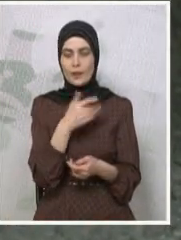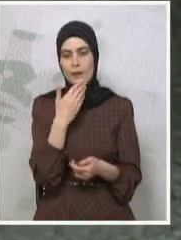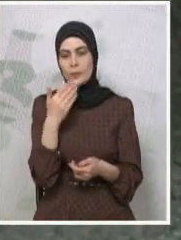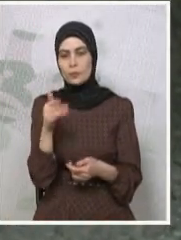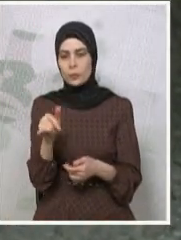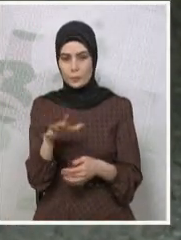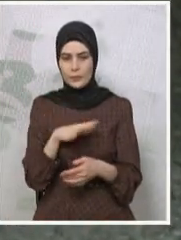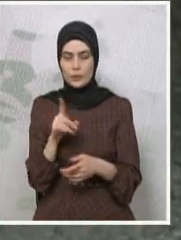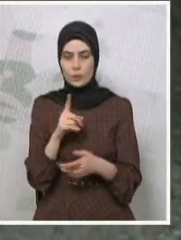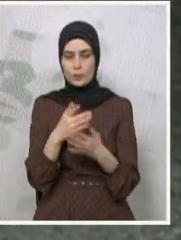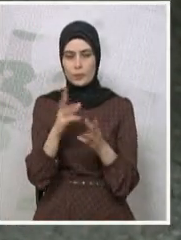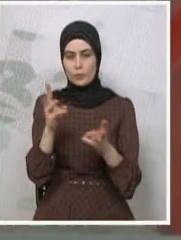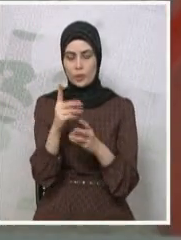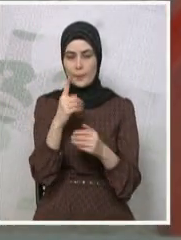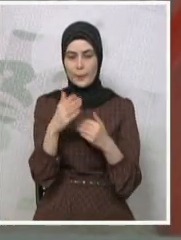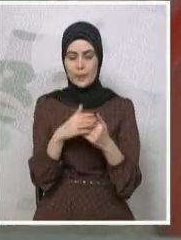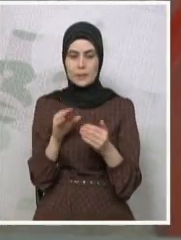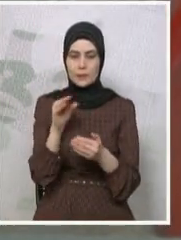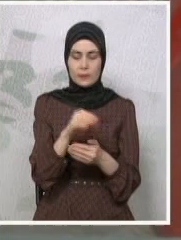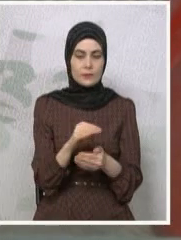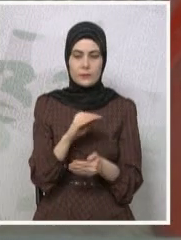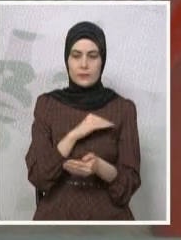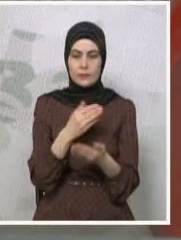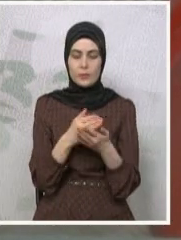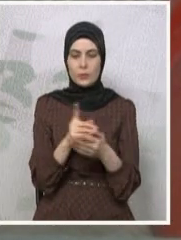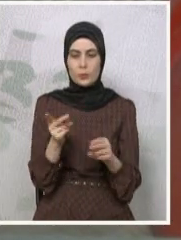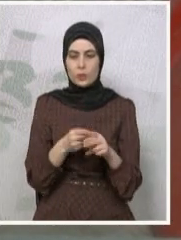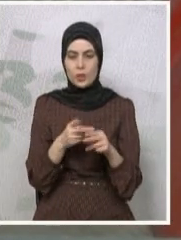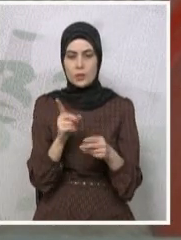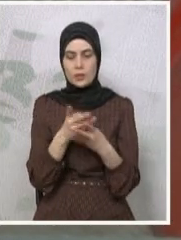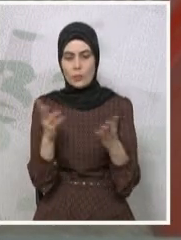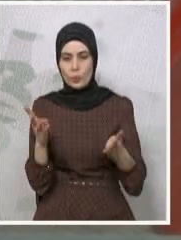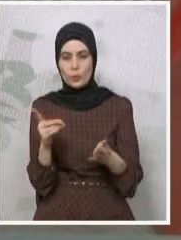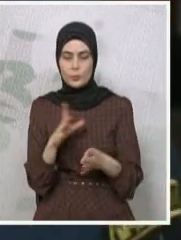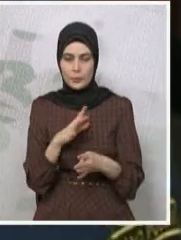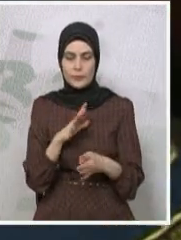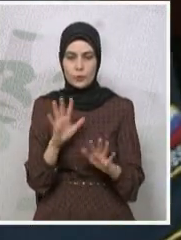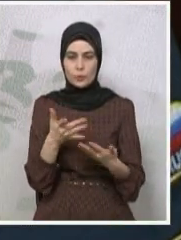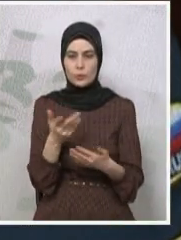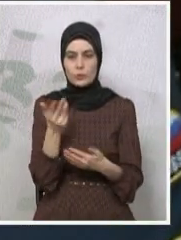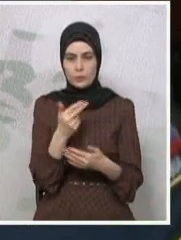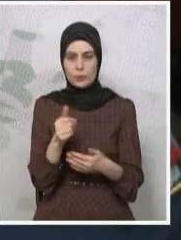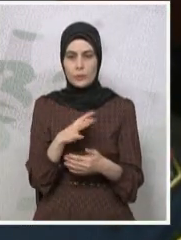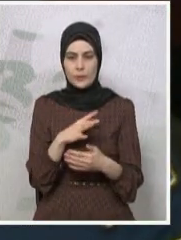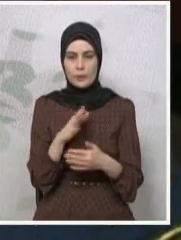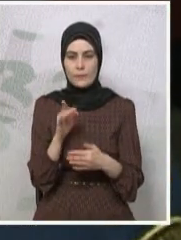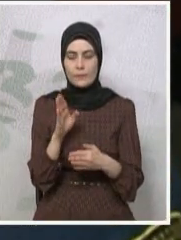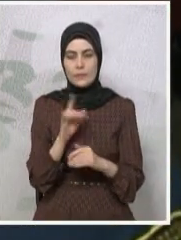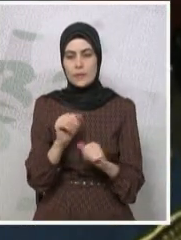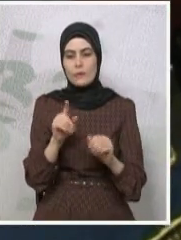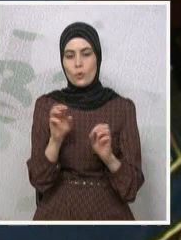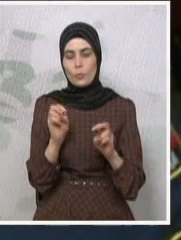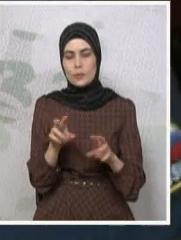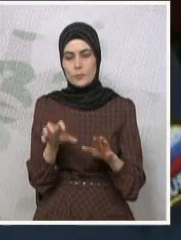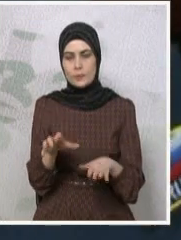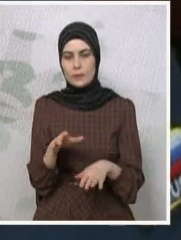близко не подъехать, допустим, из-за каких-то заграждений к месту ЧП? Да, бывали такие случаи. Взрывоопасные места. Вот в таких